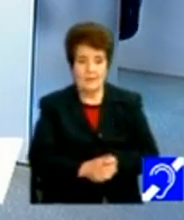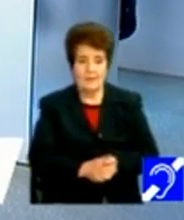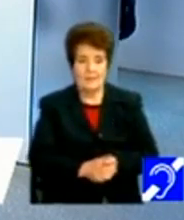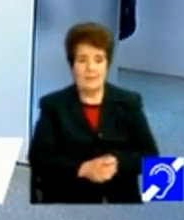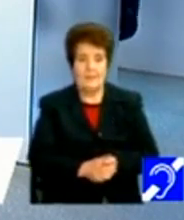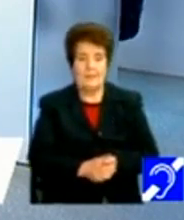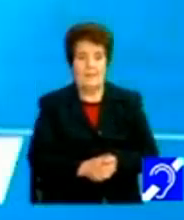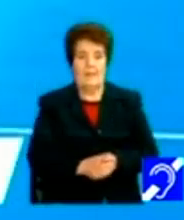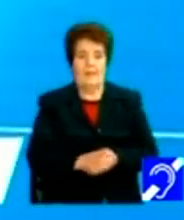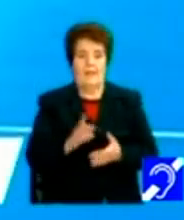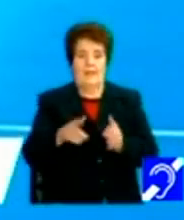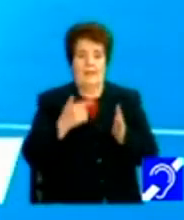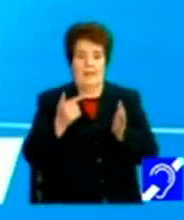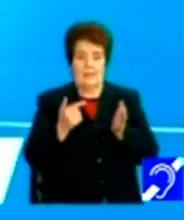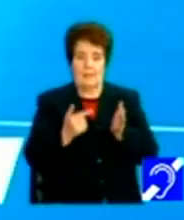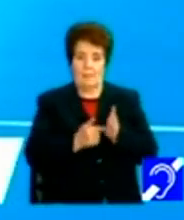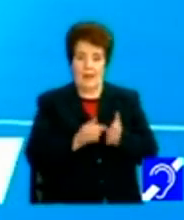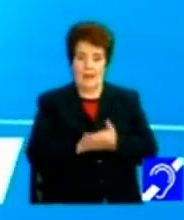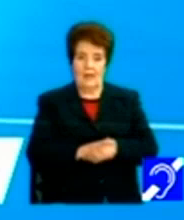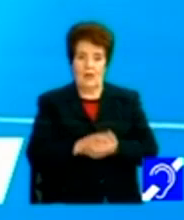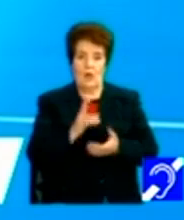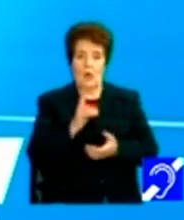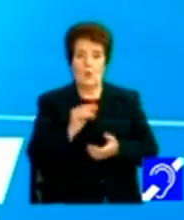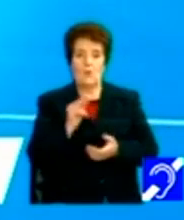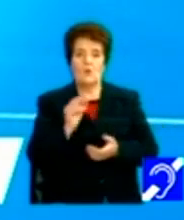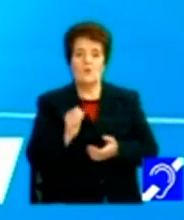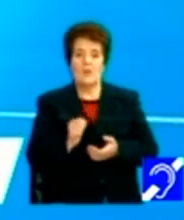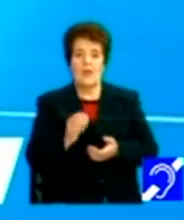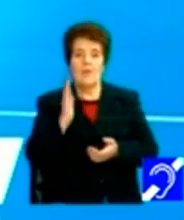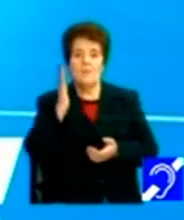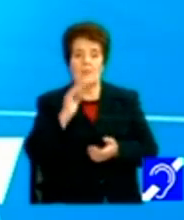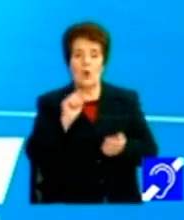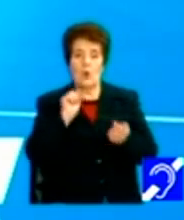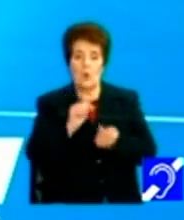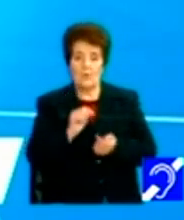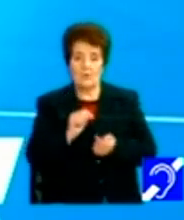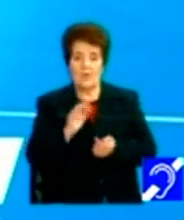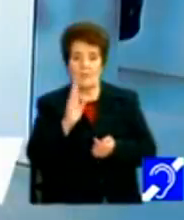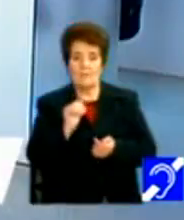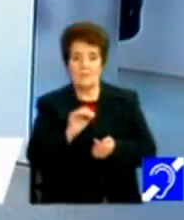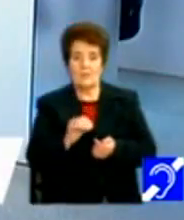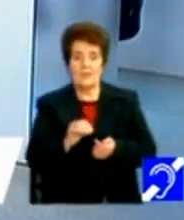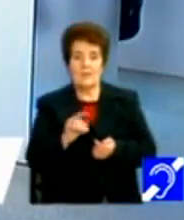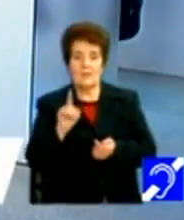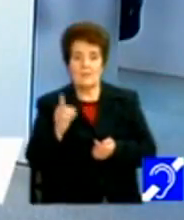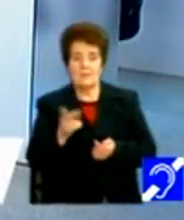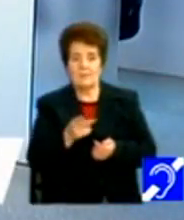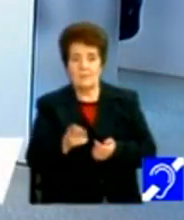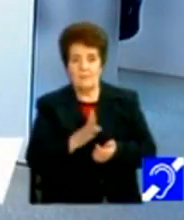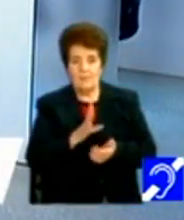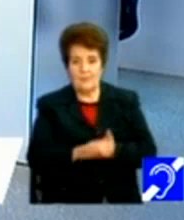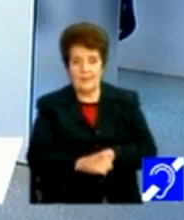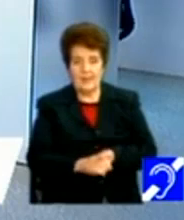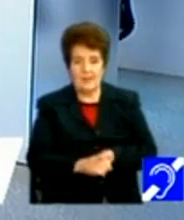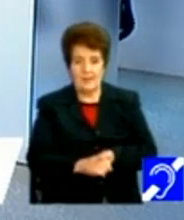Nadia Popovici, o întrebare pentru de candidați. Cu ce avantaje față de contracandidați spera să vă convinzi alegătorii să vă încredințeze votul? Păi,